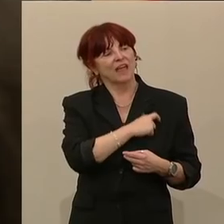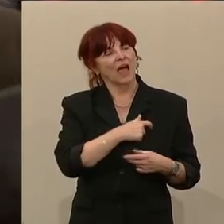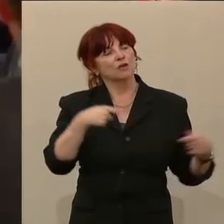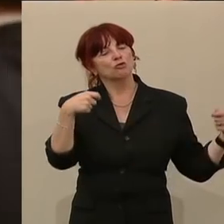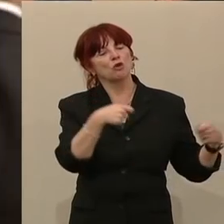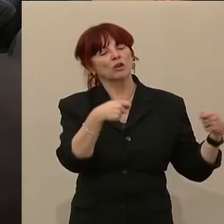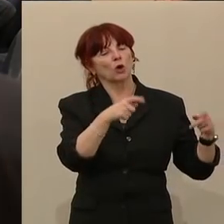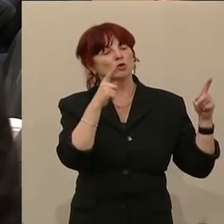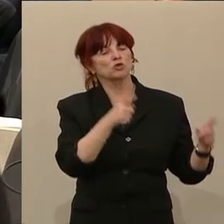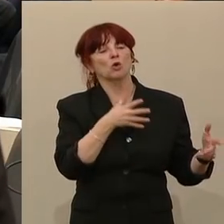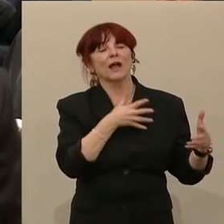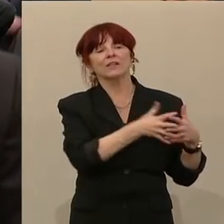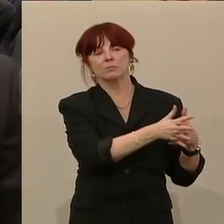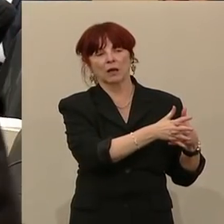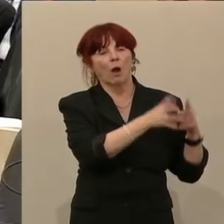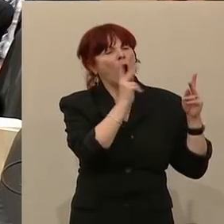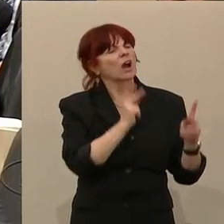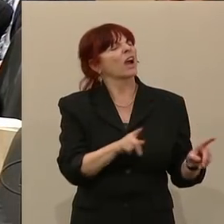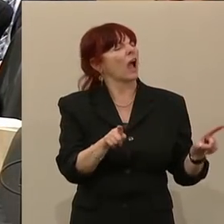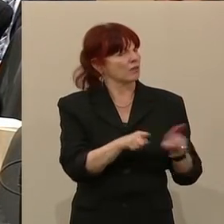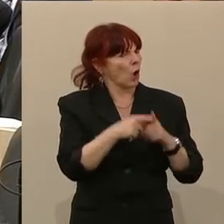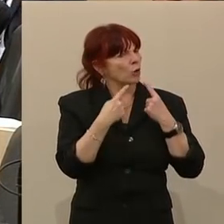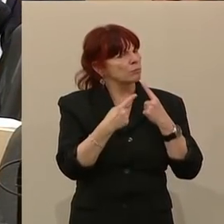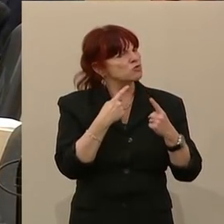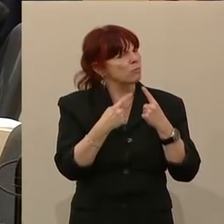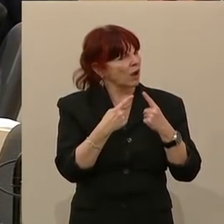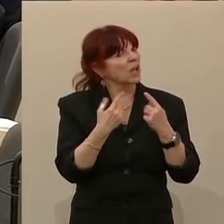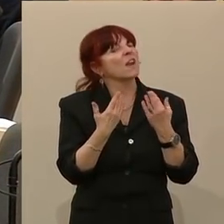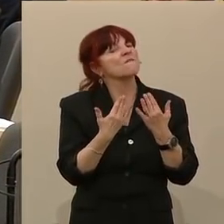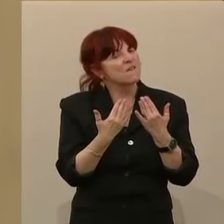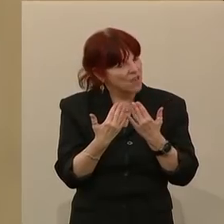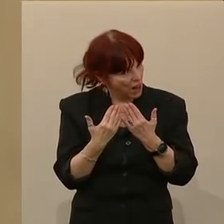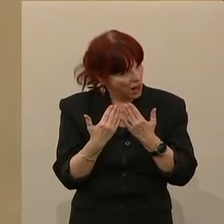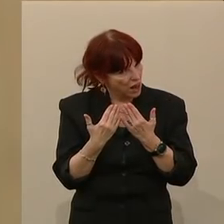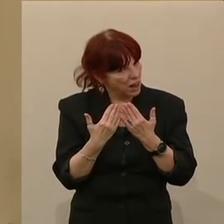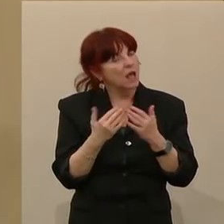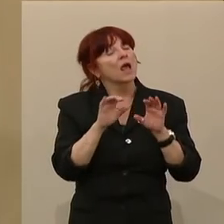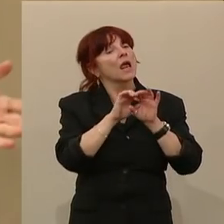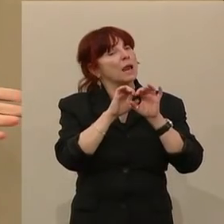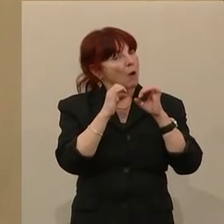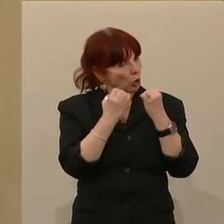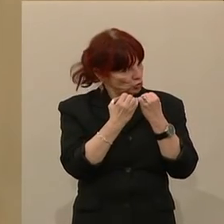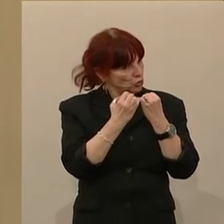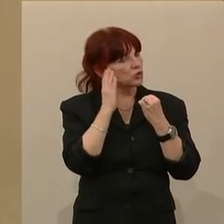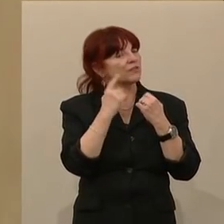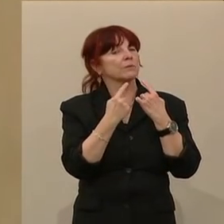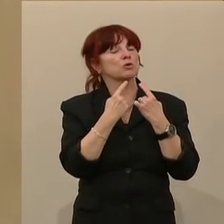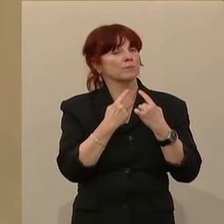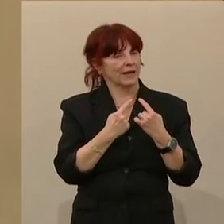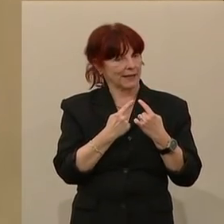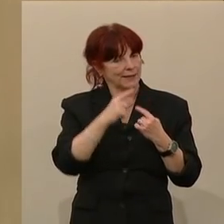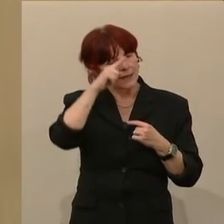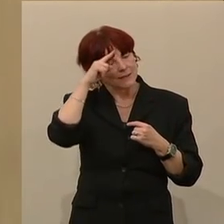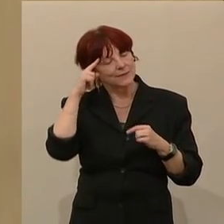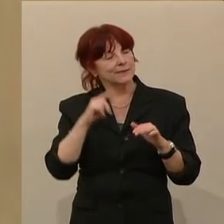ist. Natürlich können wir über die Höhe reden, keine Frage. Und das werden wir auch im Ausschuss. Wir werden im Ausschuss über die Höhe reden, ob das sinnvoll ist,